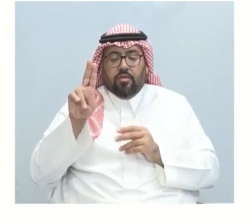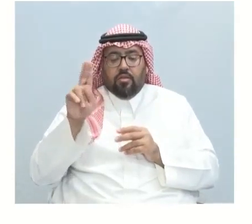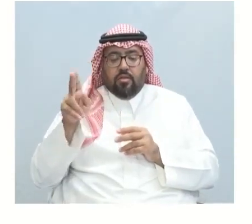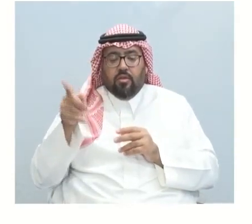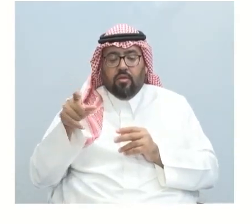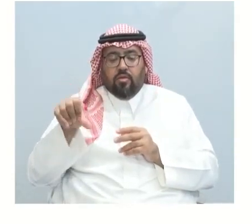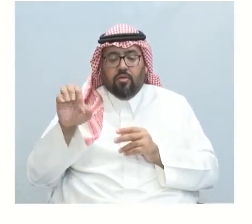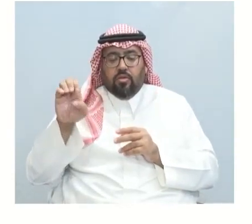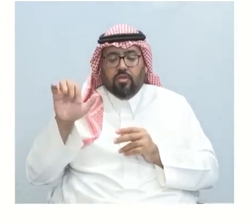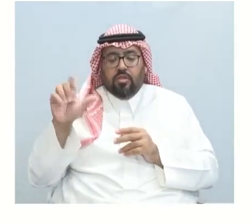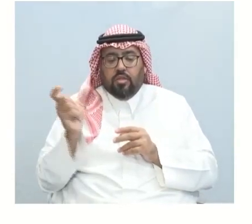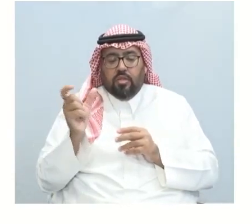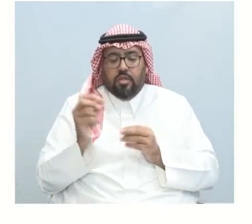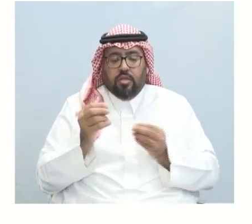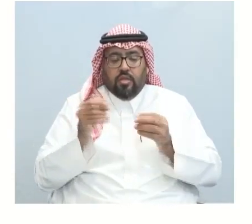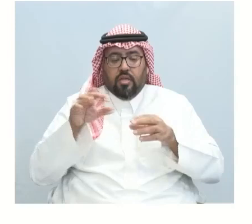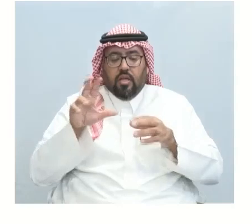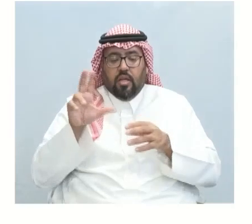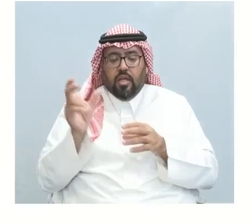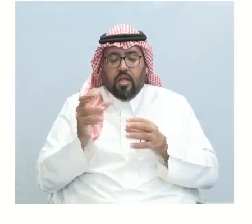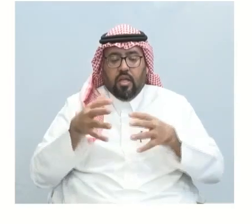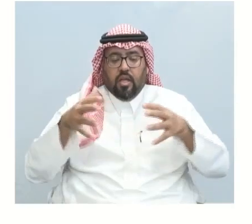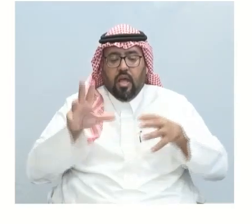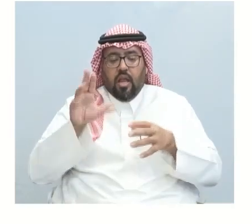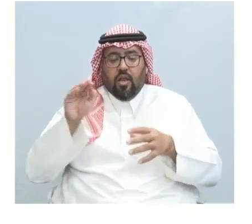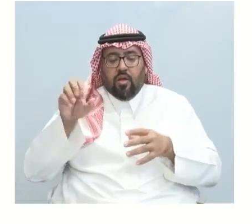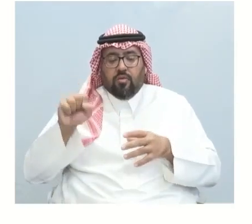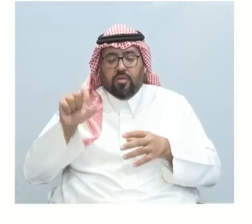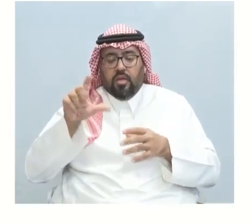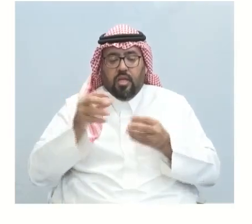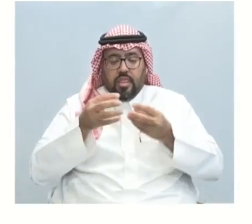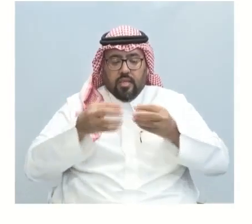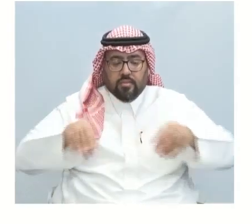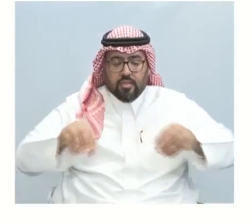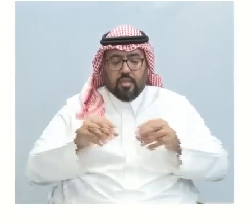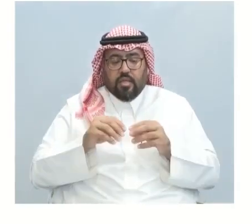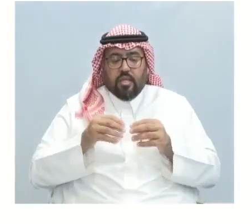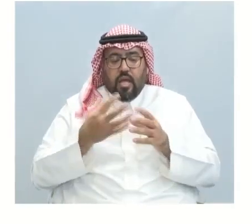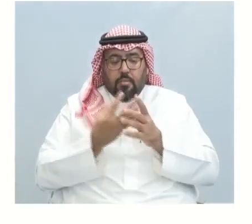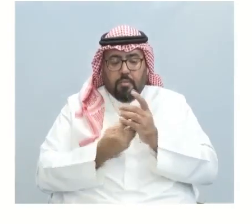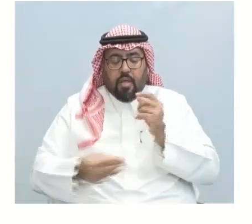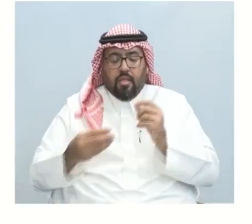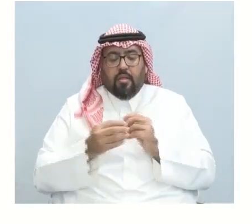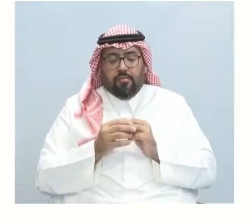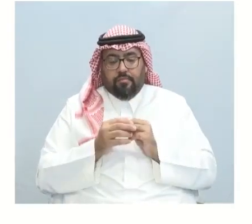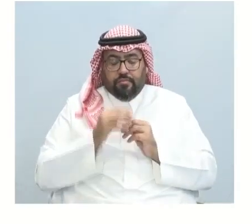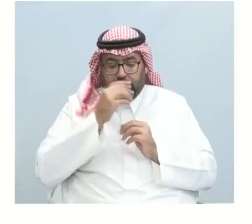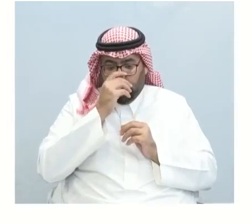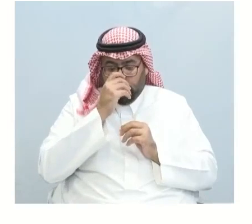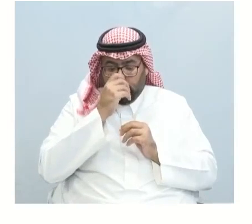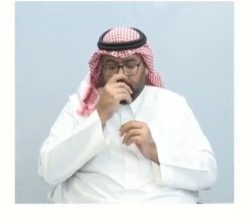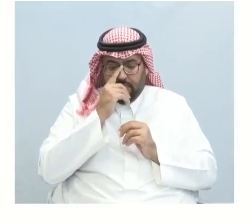هرمون البروجسترون تنضج الحوصله ثم تتمزق وتحدث الاباضه بعد هذه المرحله م في